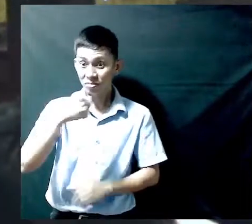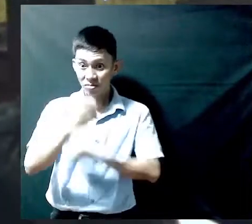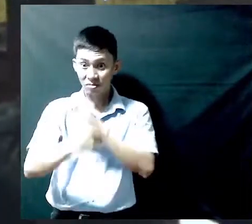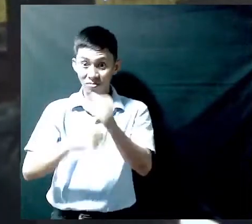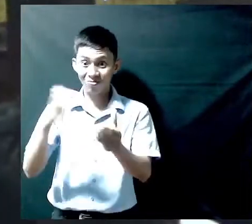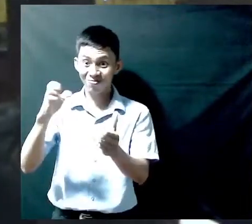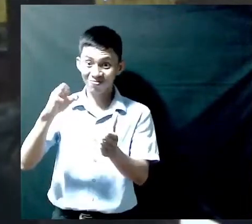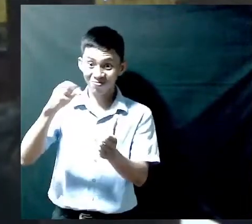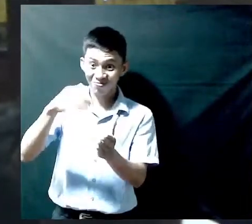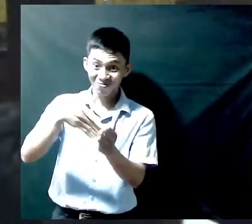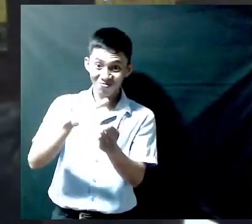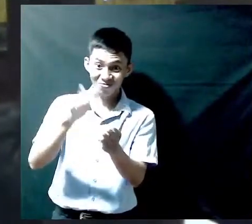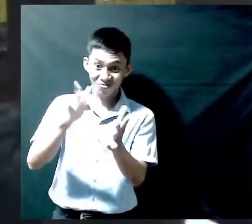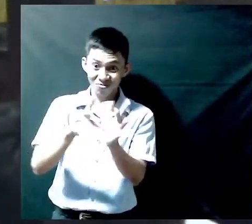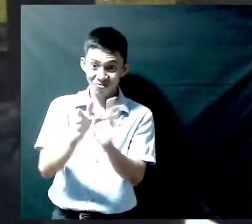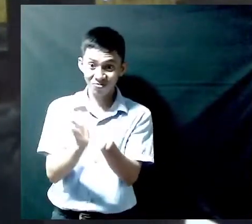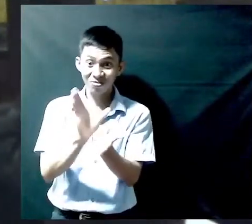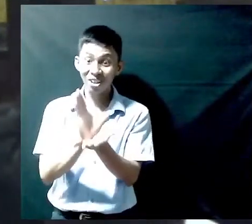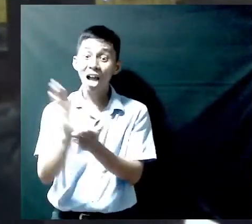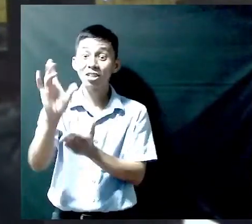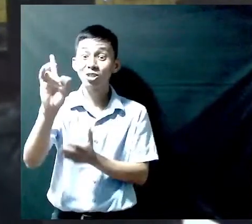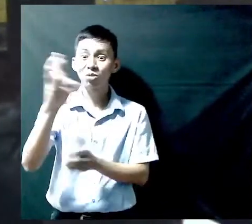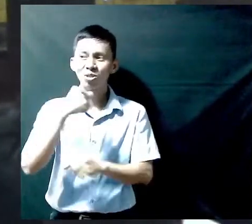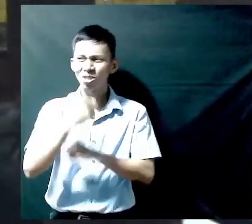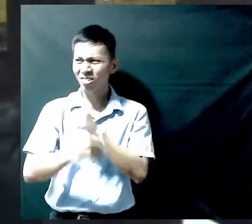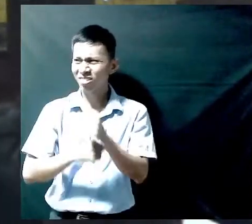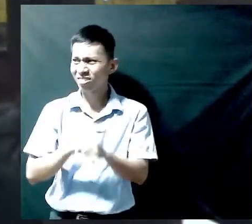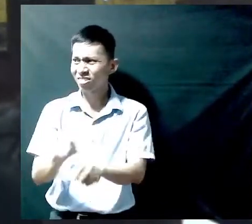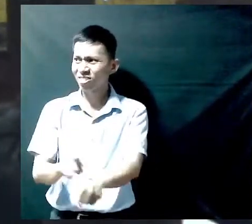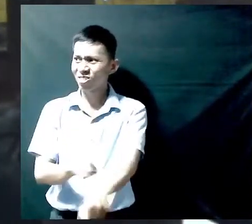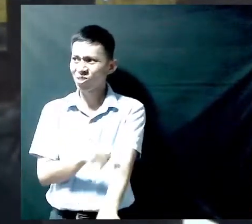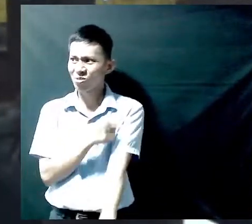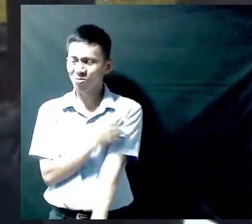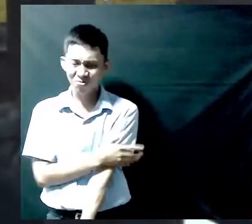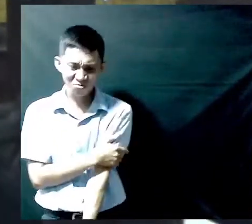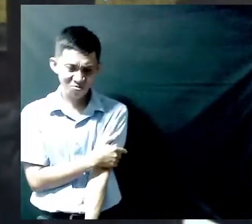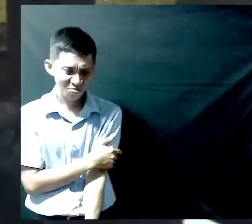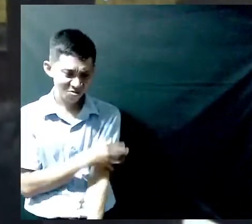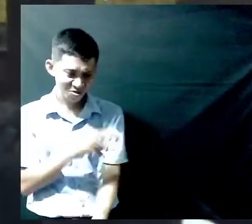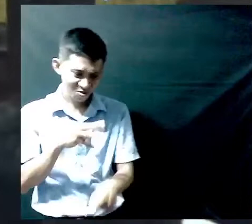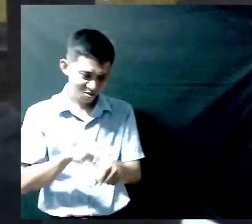Diyos, kayang gawin ng Diyos palakihin ang aking ministry.